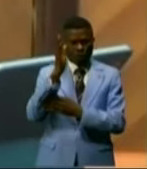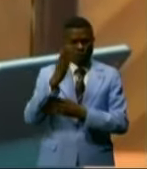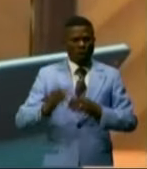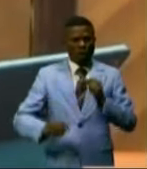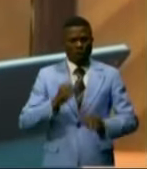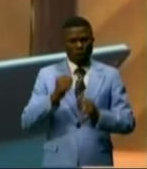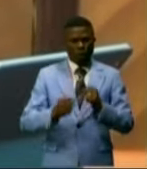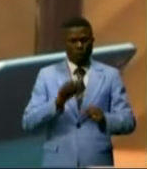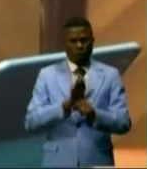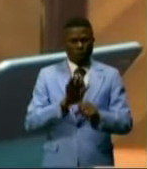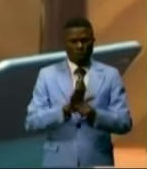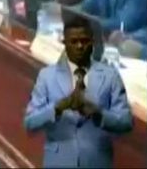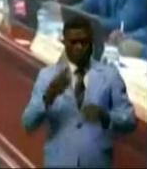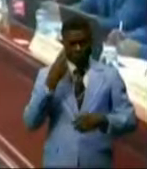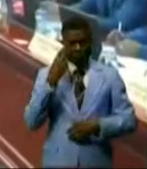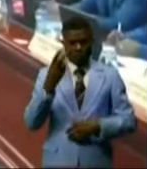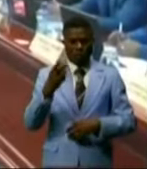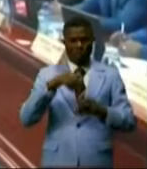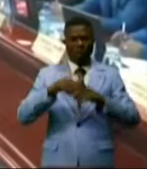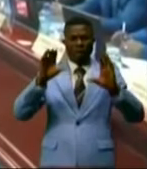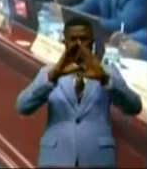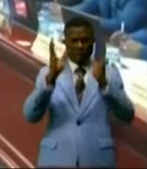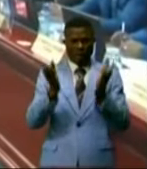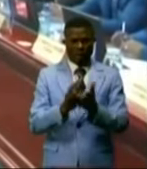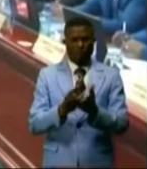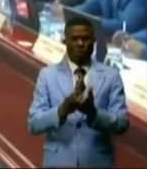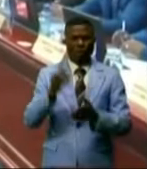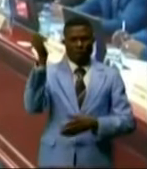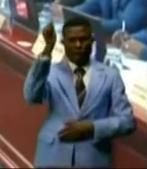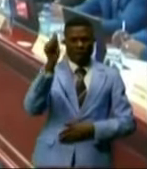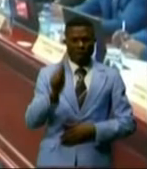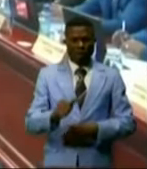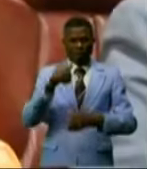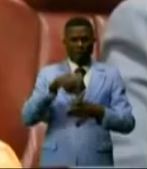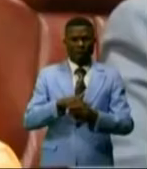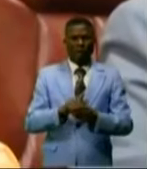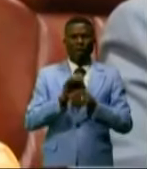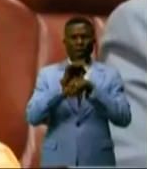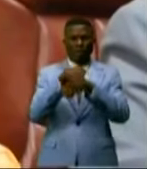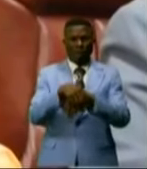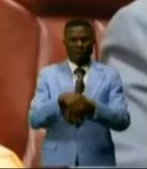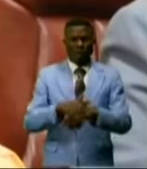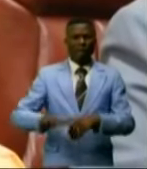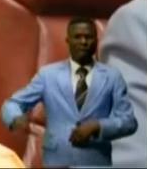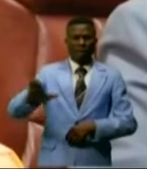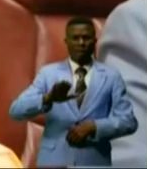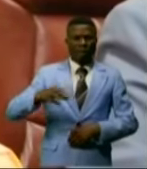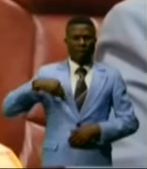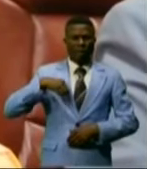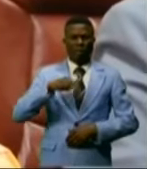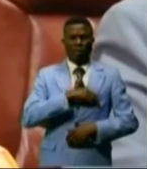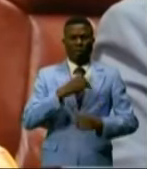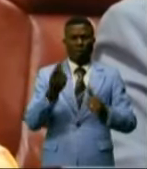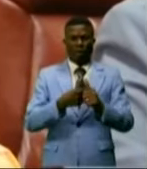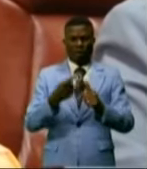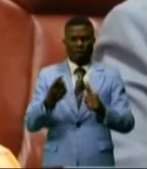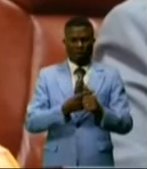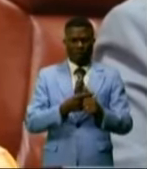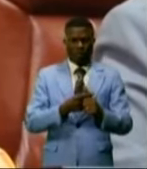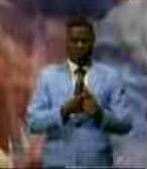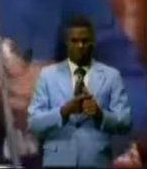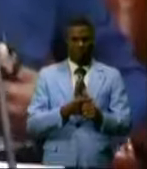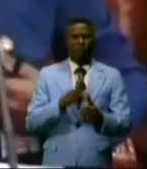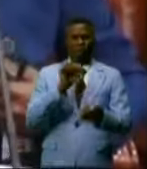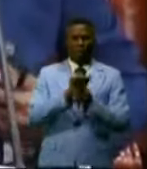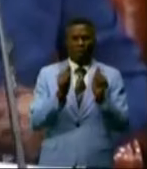dynamismes retrouvés de cette communauté régionale à travers la participation des États membres, particulièrement ceux faisant l'objet